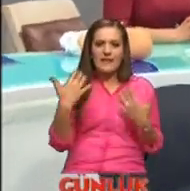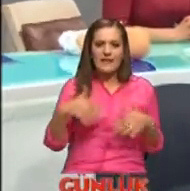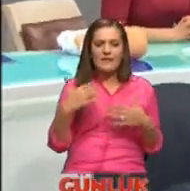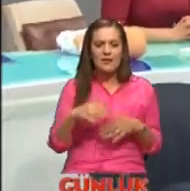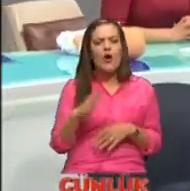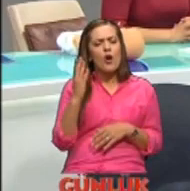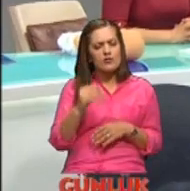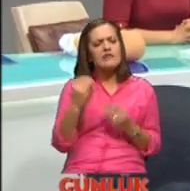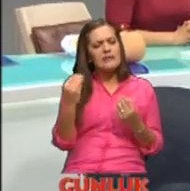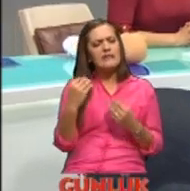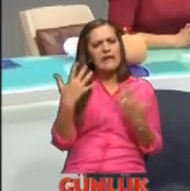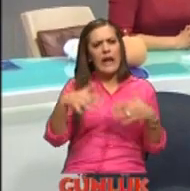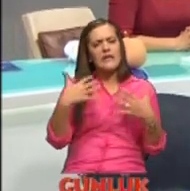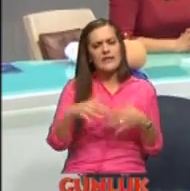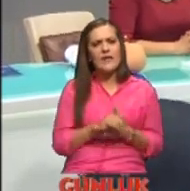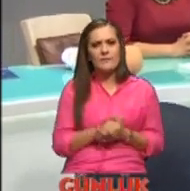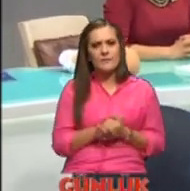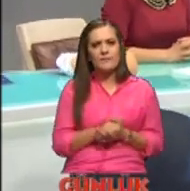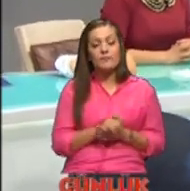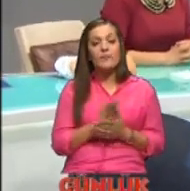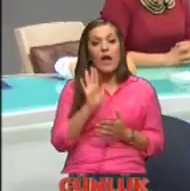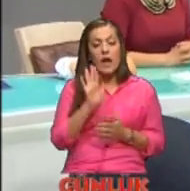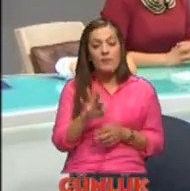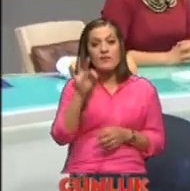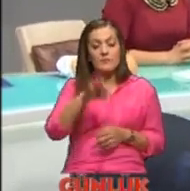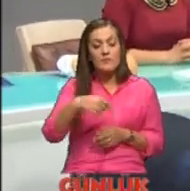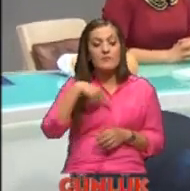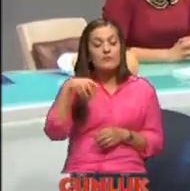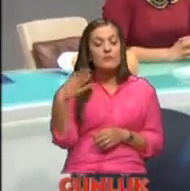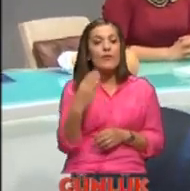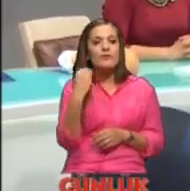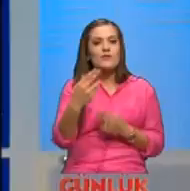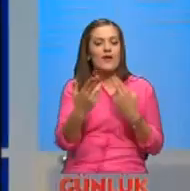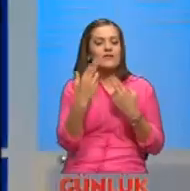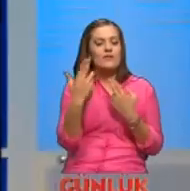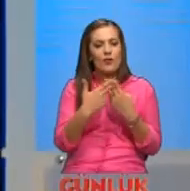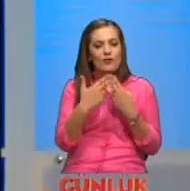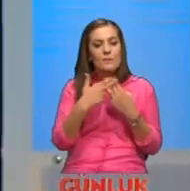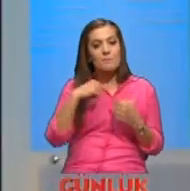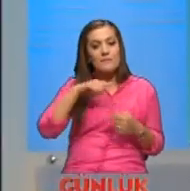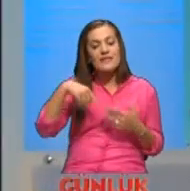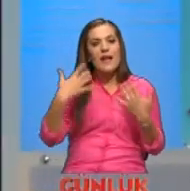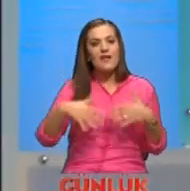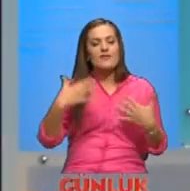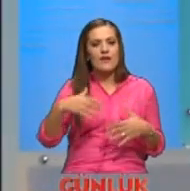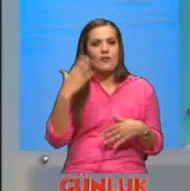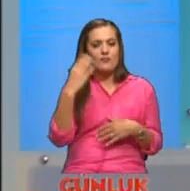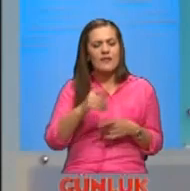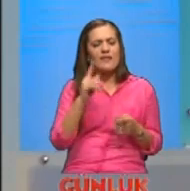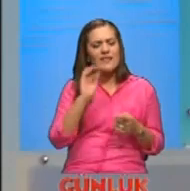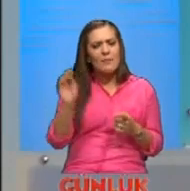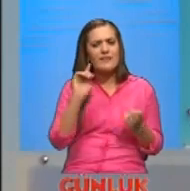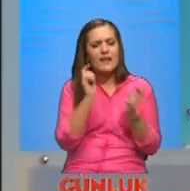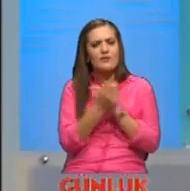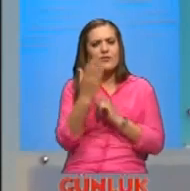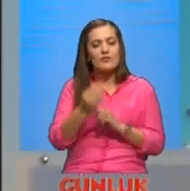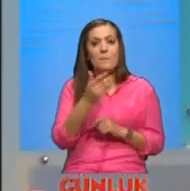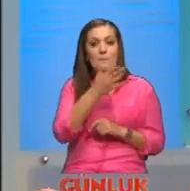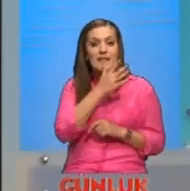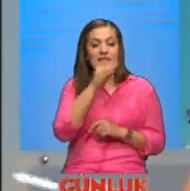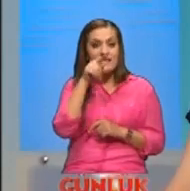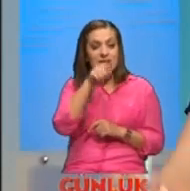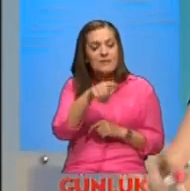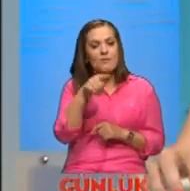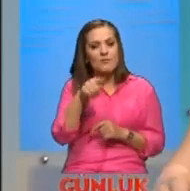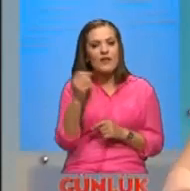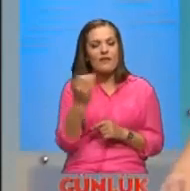benim, olsun, iyidir heyecan. Ama şimdi bize çok güzel şeyler öğreteceksiniz, evet. Biz heyecanlanacağız. Şimdi tam tersi olacak, bilgi sizde çünkü bu